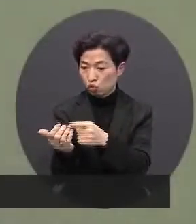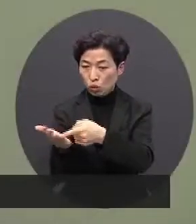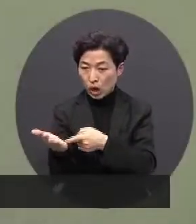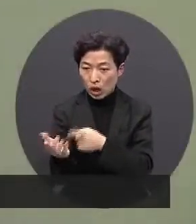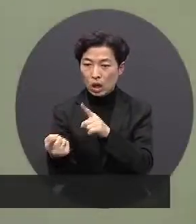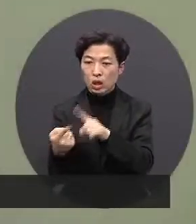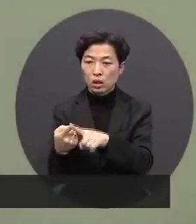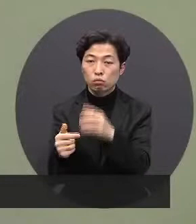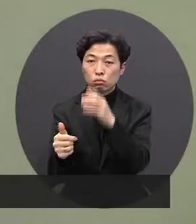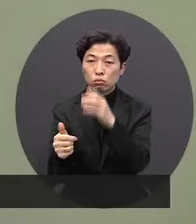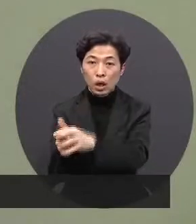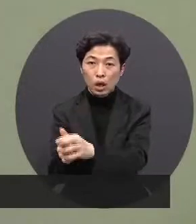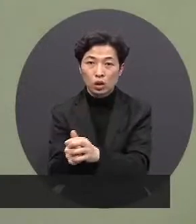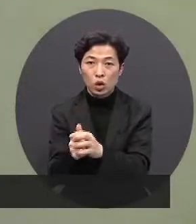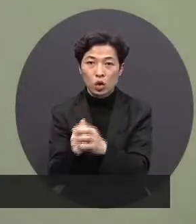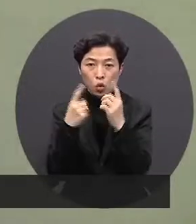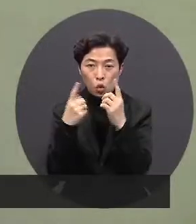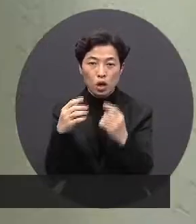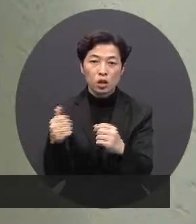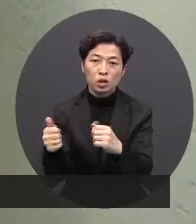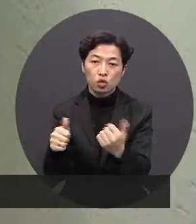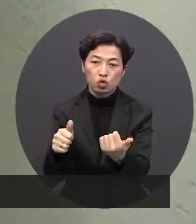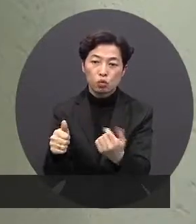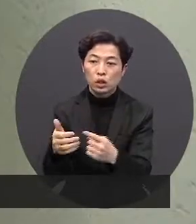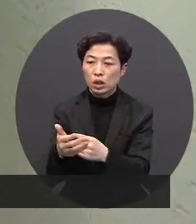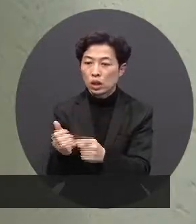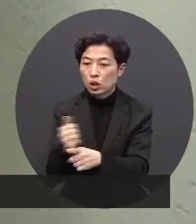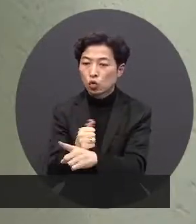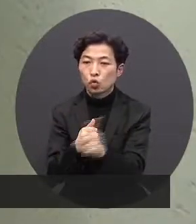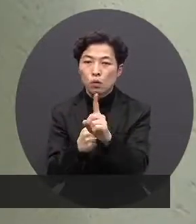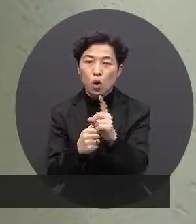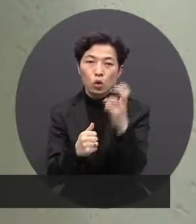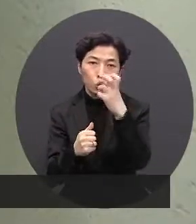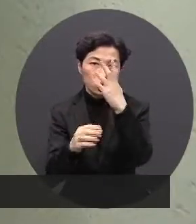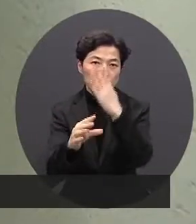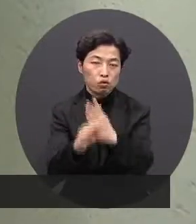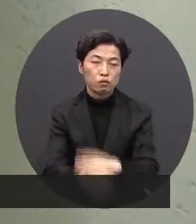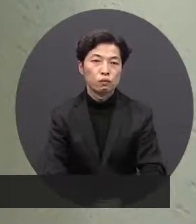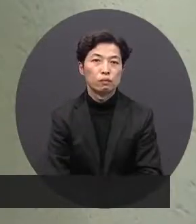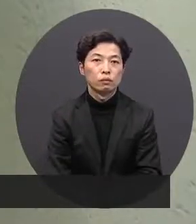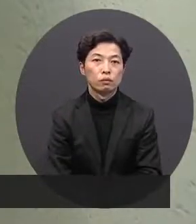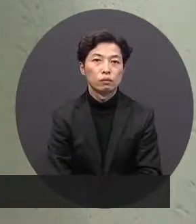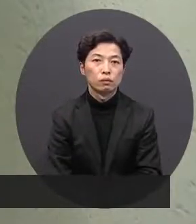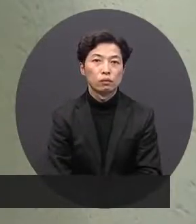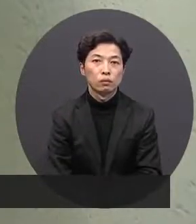부검을 의뢰하는 등 정확한 살해 경위를 조사하고 있습니다. MBC 뉴스 김은초입니다.